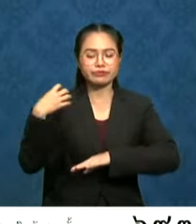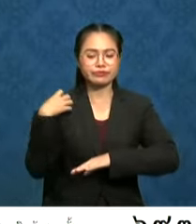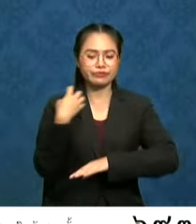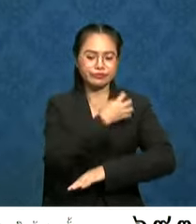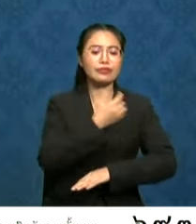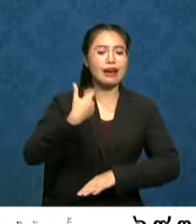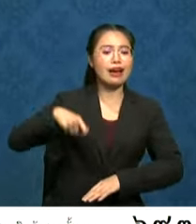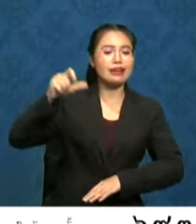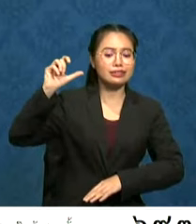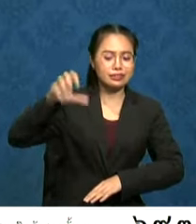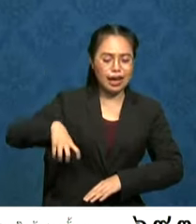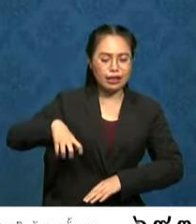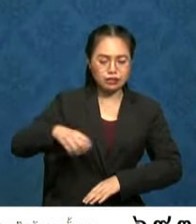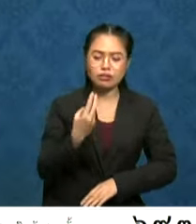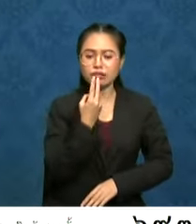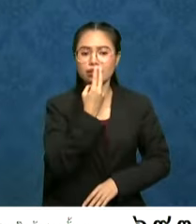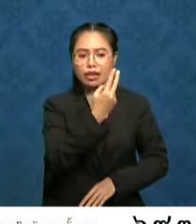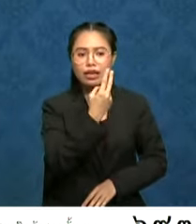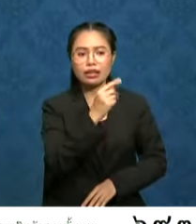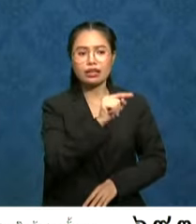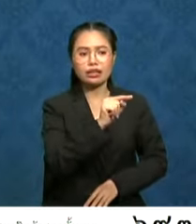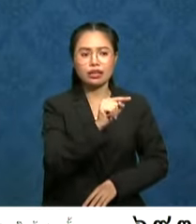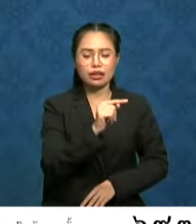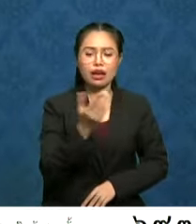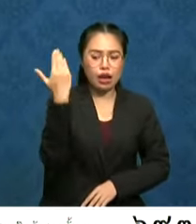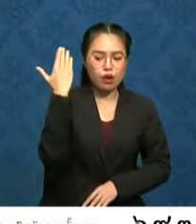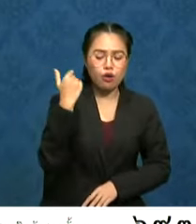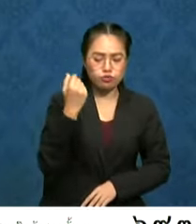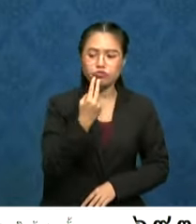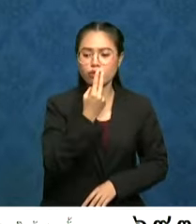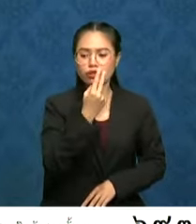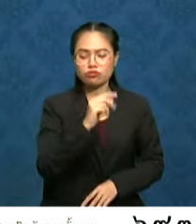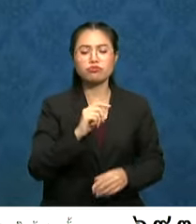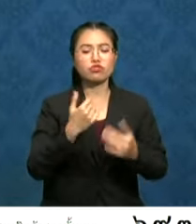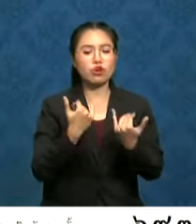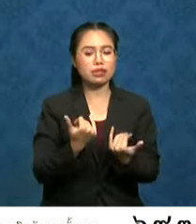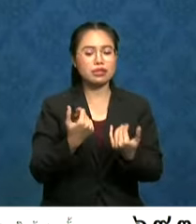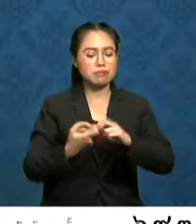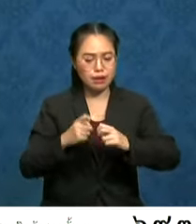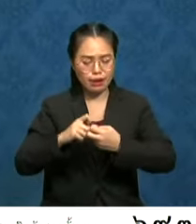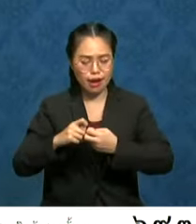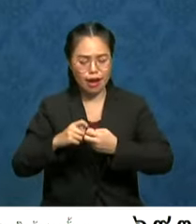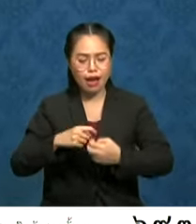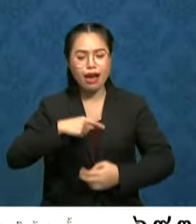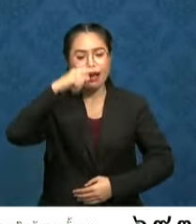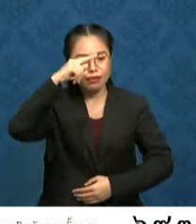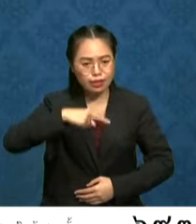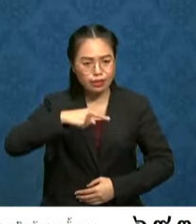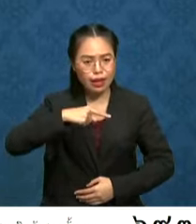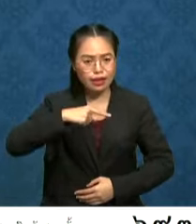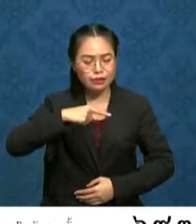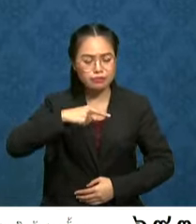มาได้แสดงให้พวกเราเห็นแล้วครับว่าประเทศไทยเรากำลังขาดระบบนิติรัฐที่คนที่มี